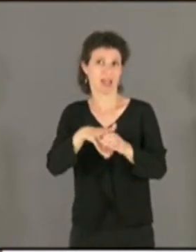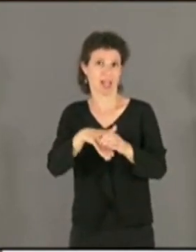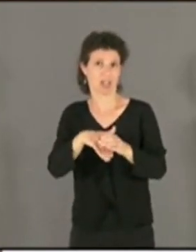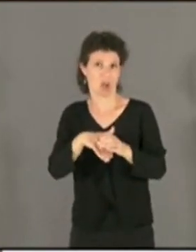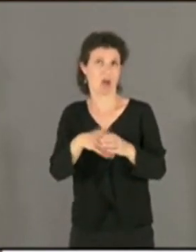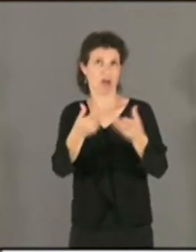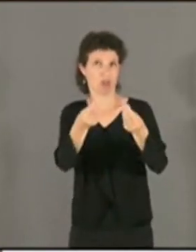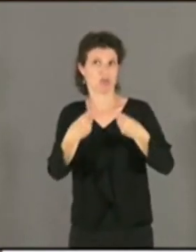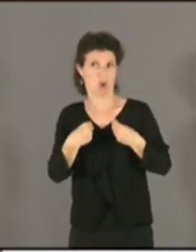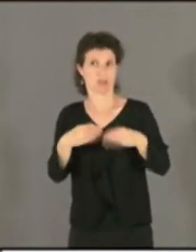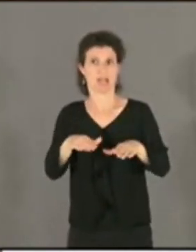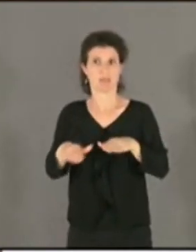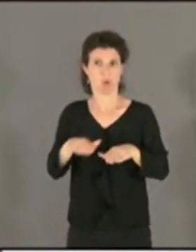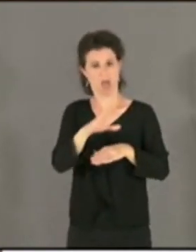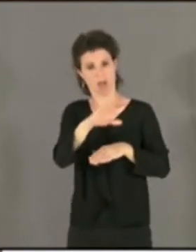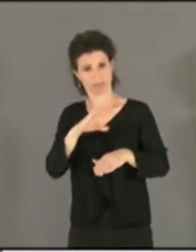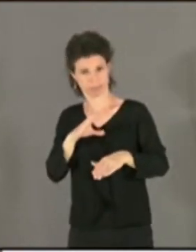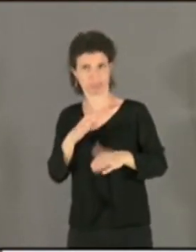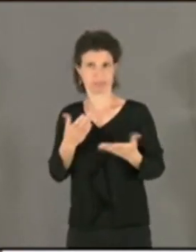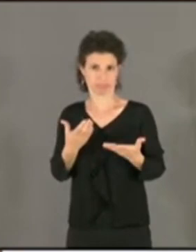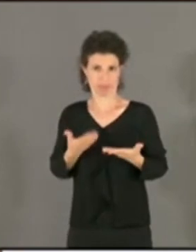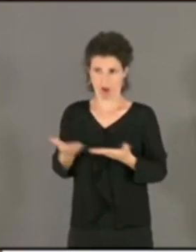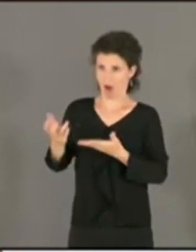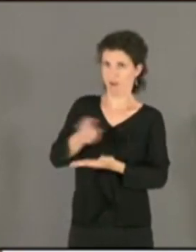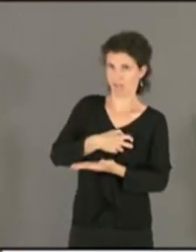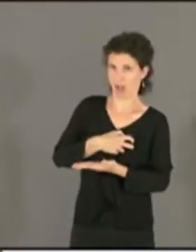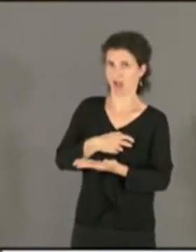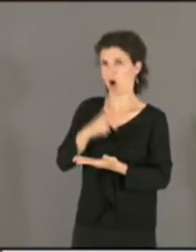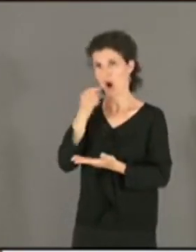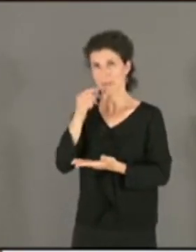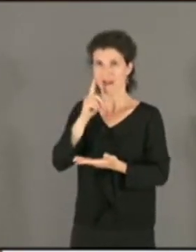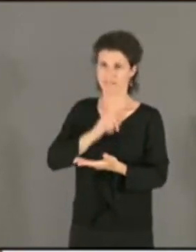d'accueillir les hommes et les femmes qui permettront aux Marseillaises et aux Marseillais de retrouver cette première des libertés.